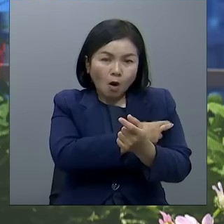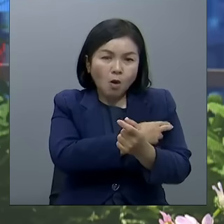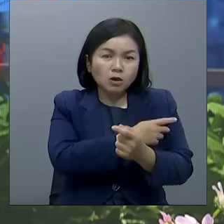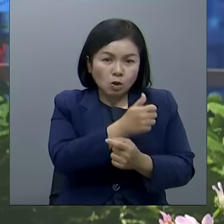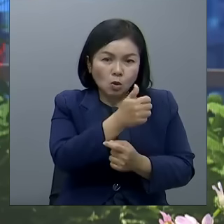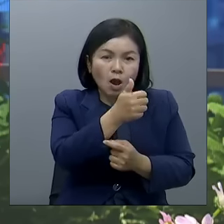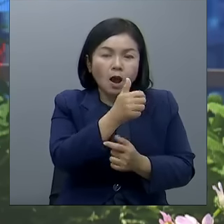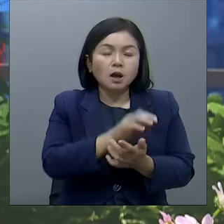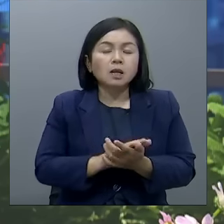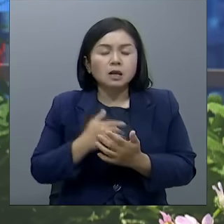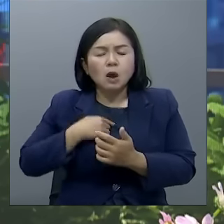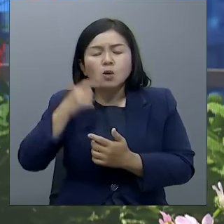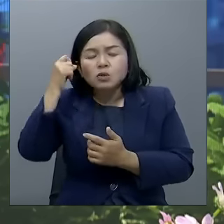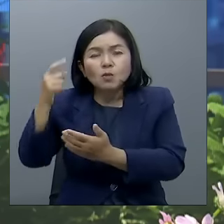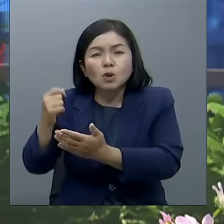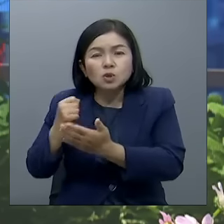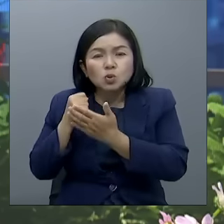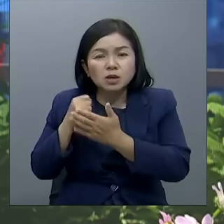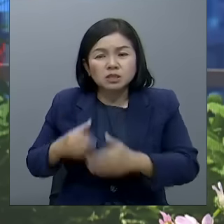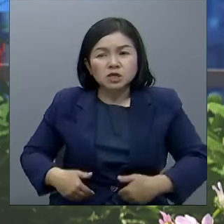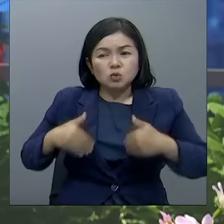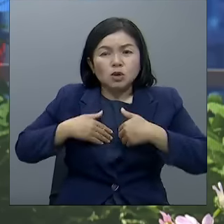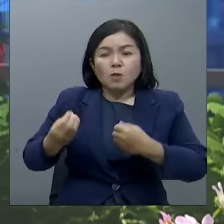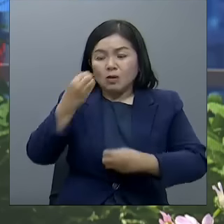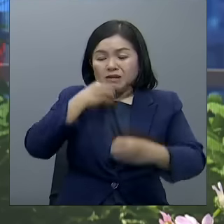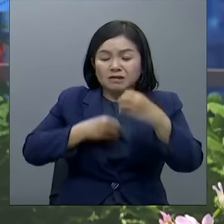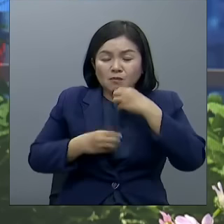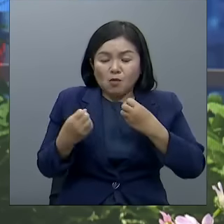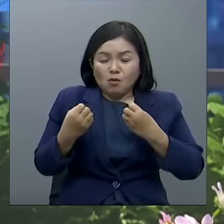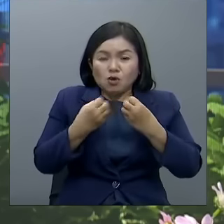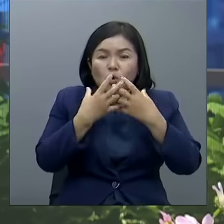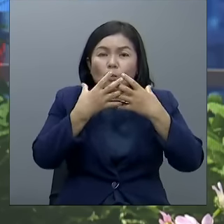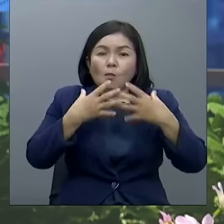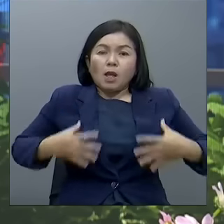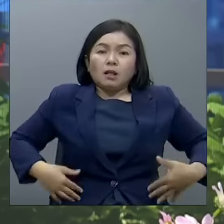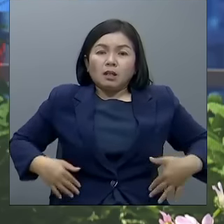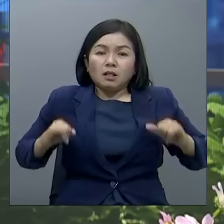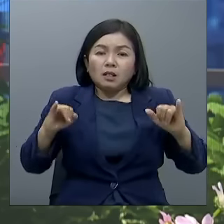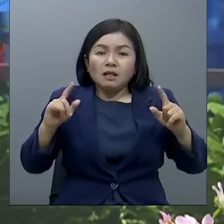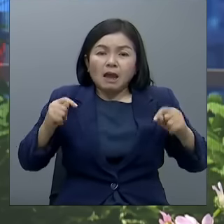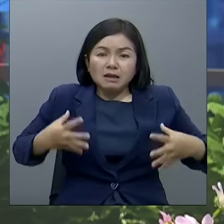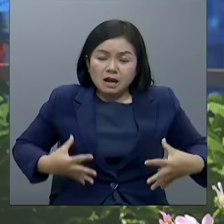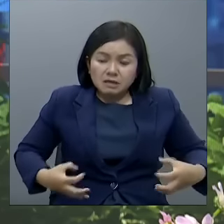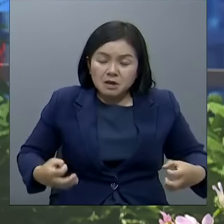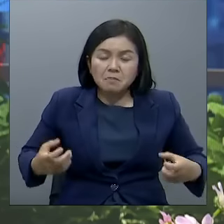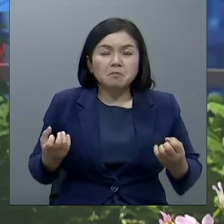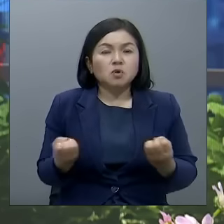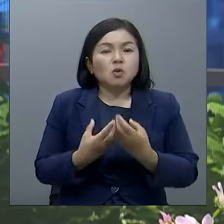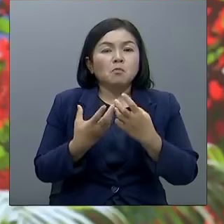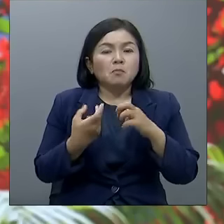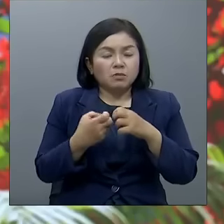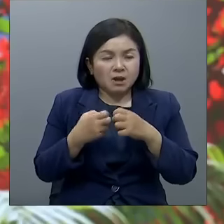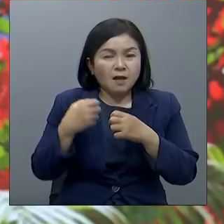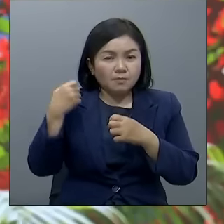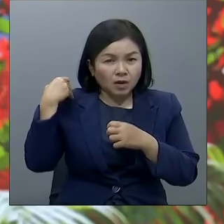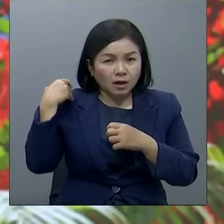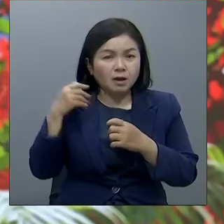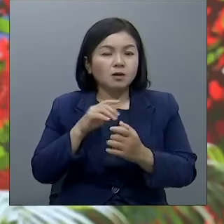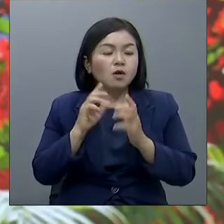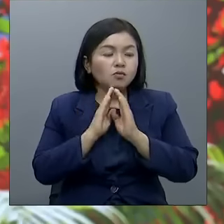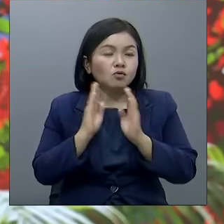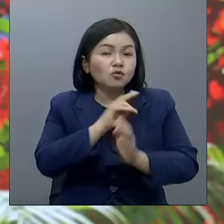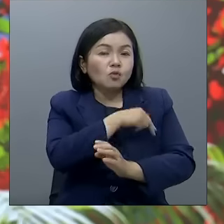ที่เราเข้าใจว่ามันจะมาช่วยชีวิตเราอาจจะกลายเป็นสิ่งที่ดึงให้เรานั้นเสียชีวิตได้ไวมากยิ่งขึ้นก็ได้นะครับวันนี้ต้องขอขอบคุณคุณหมอแก๊ปคุณหมอสุ